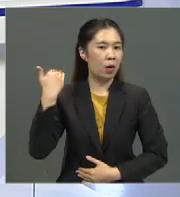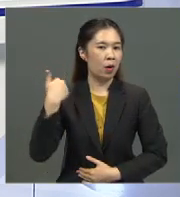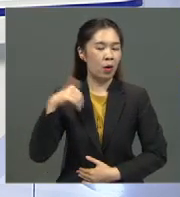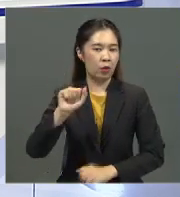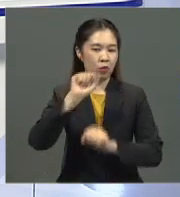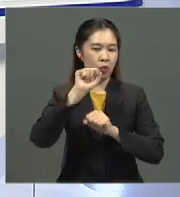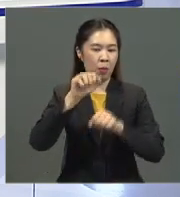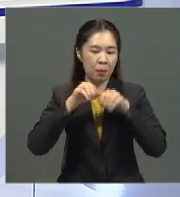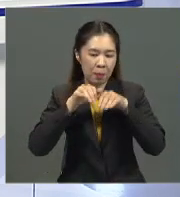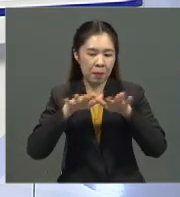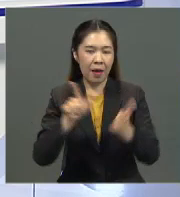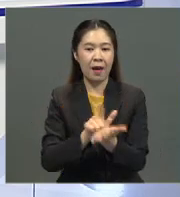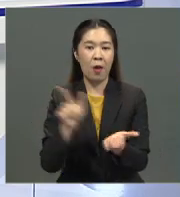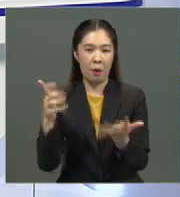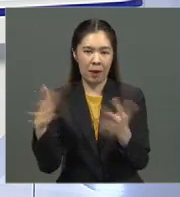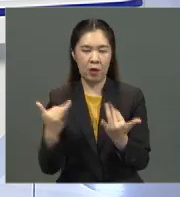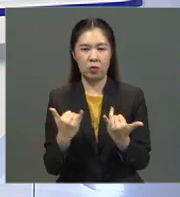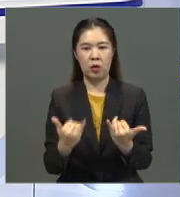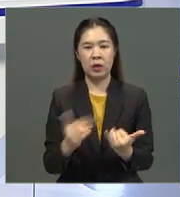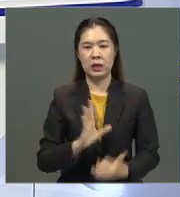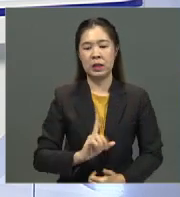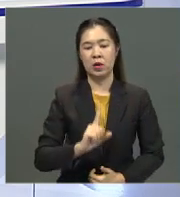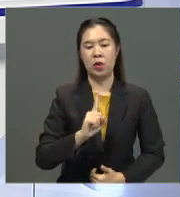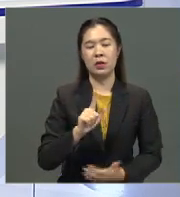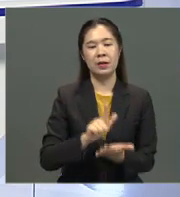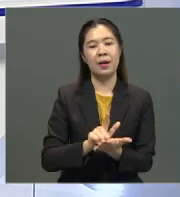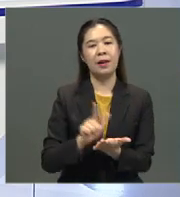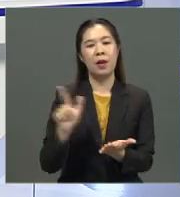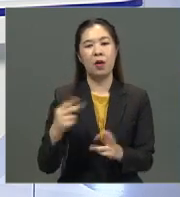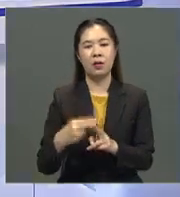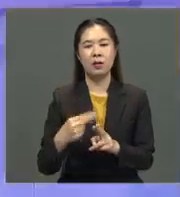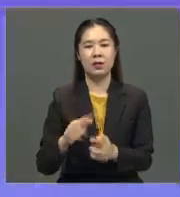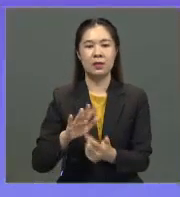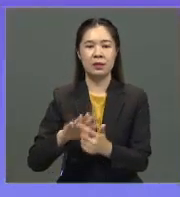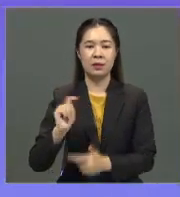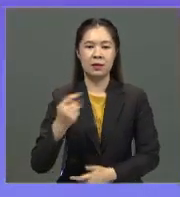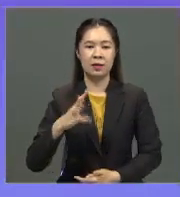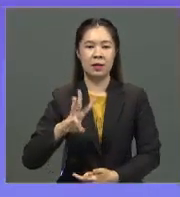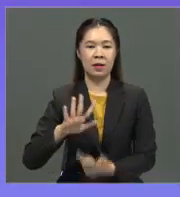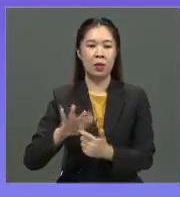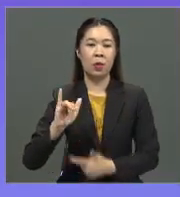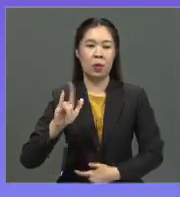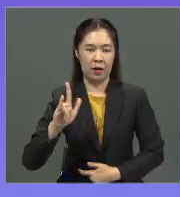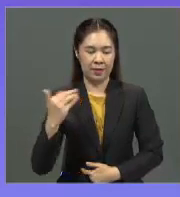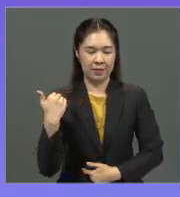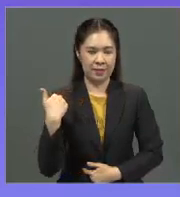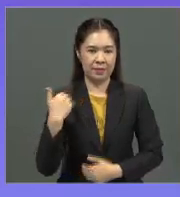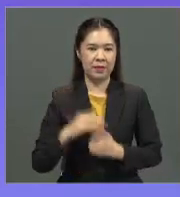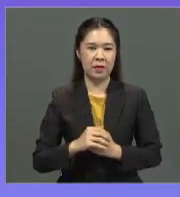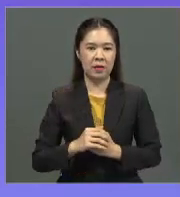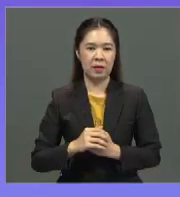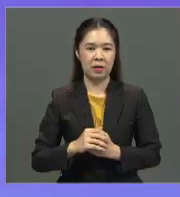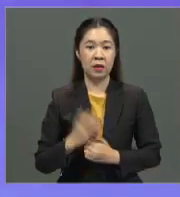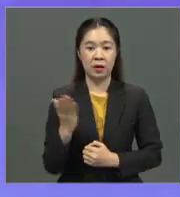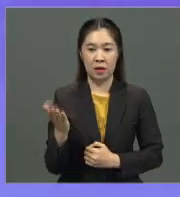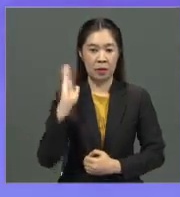แล้วก็วันนี้มีการประกาศอีกหนึ่งท่านก ็ คือท่านเทวัญลิปตพันลบนะครับวันนี้ที่ประชุมกรรมการบริหารพรรคชาติพัฒนามีมตินะครับให้นายเท